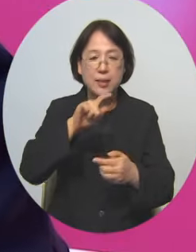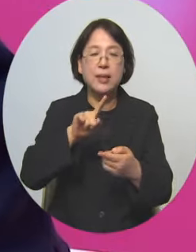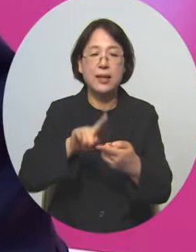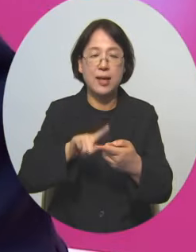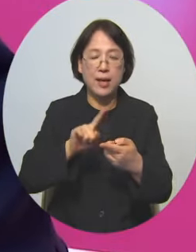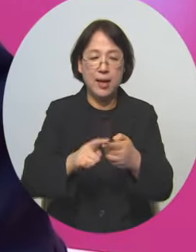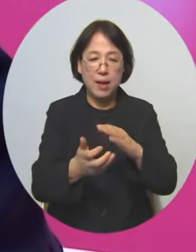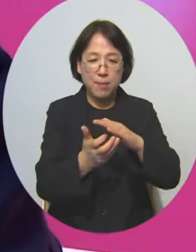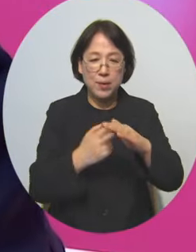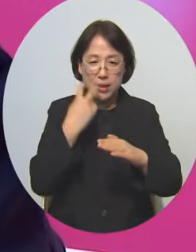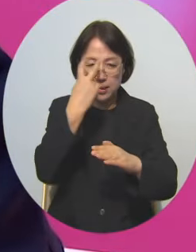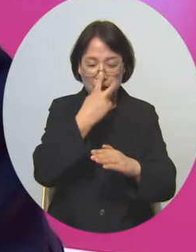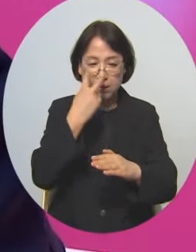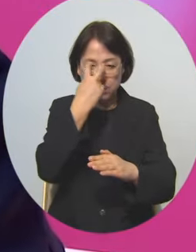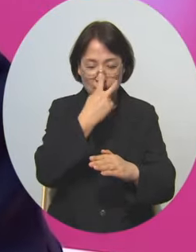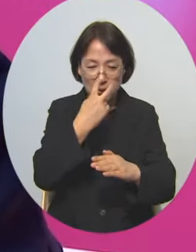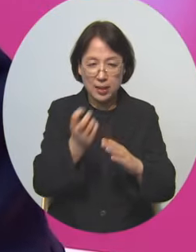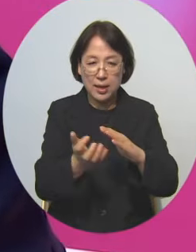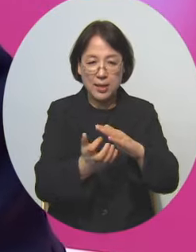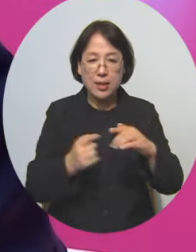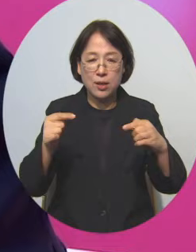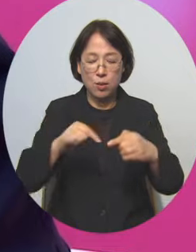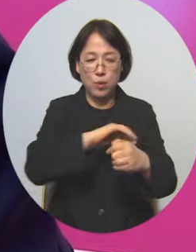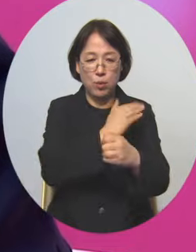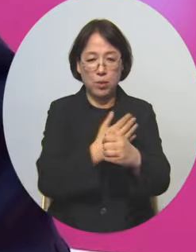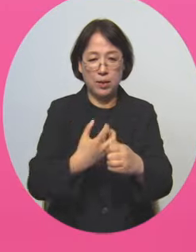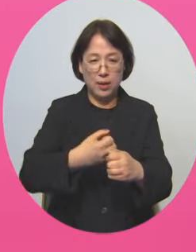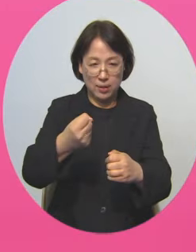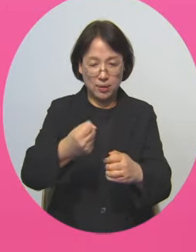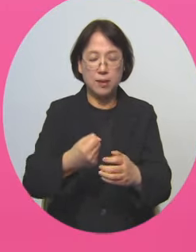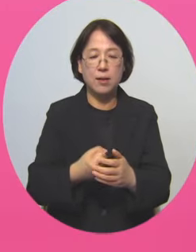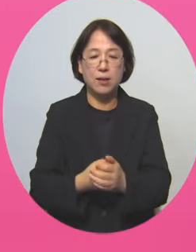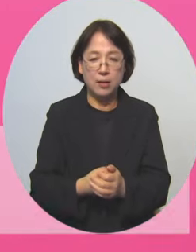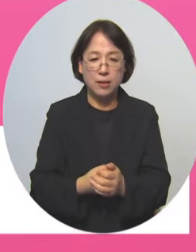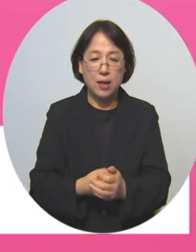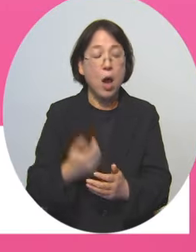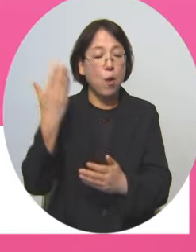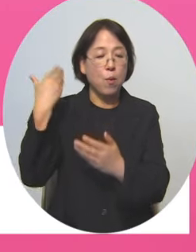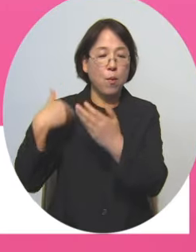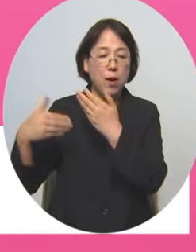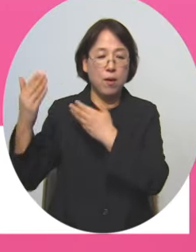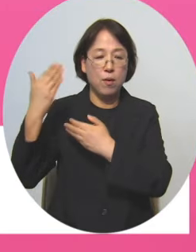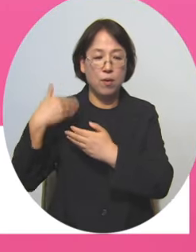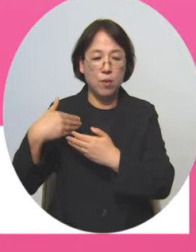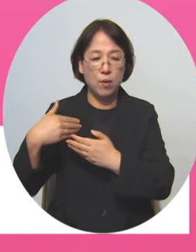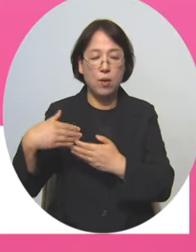심의권과 지자체 사업에 대한 사전 협의권을 갖게 됩니다. 과거